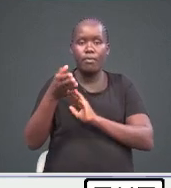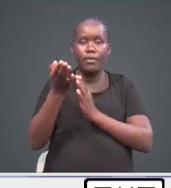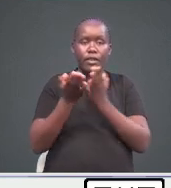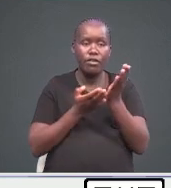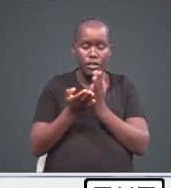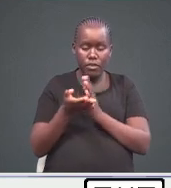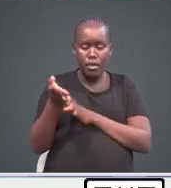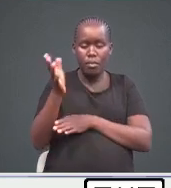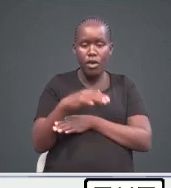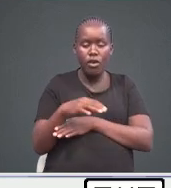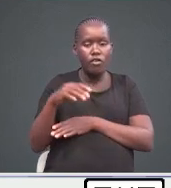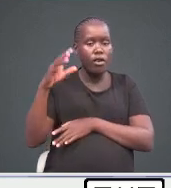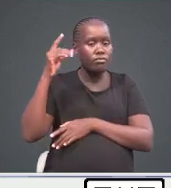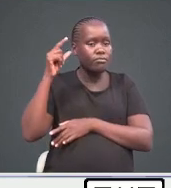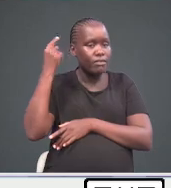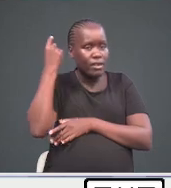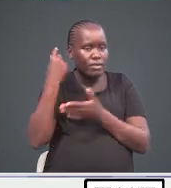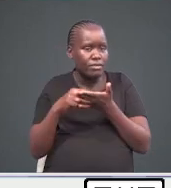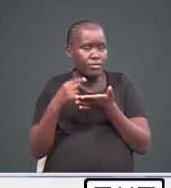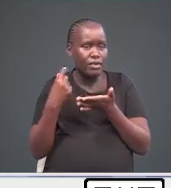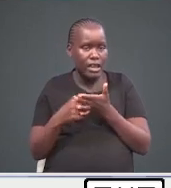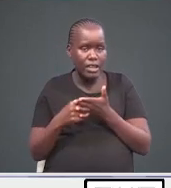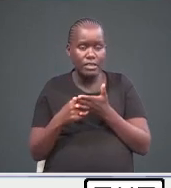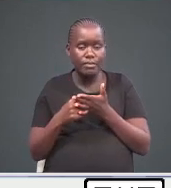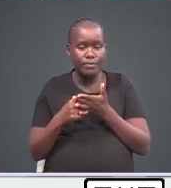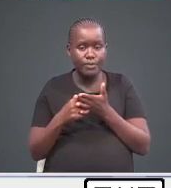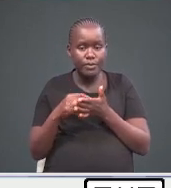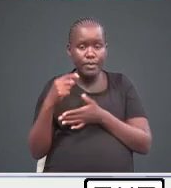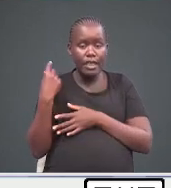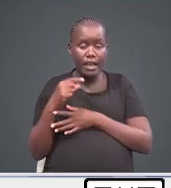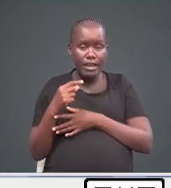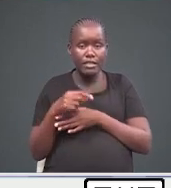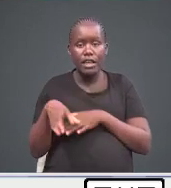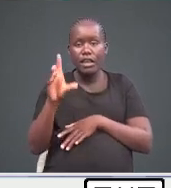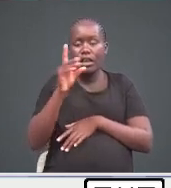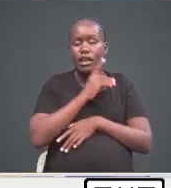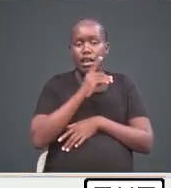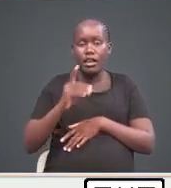of Diocese of Garissa, that is Reverend David Mutisia.